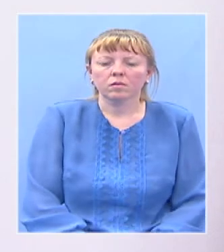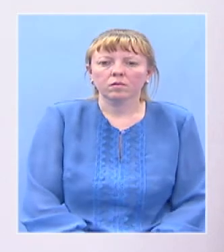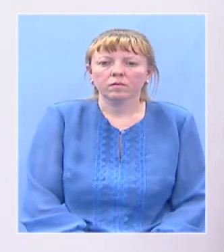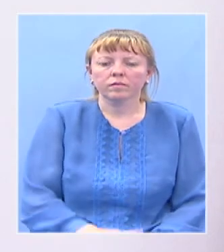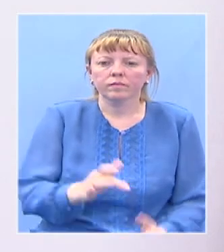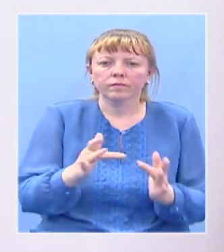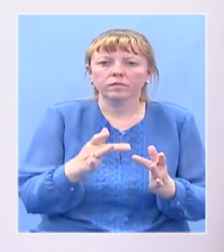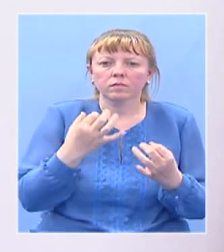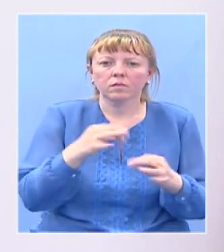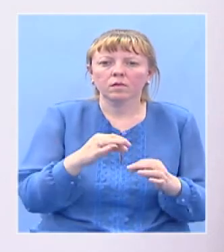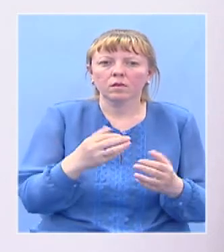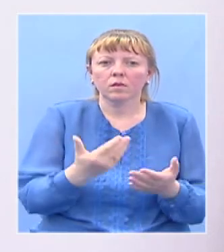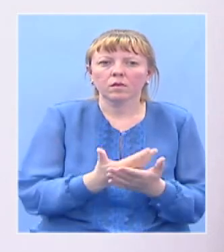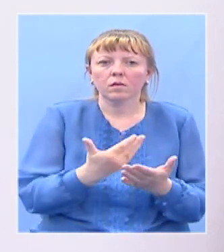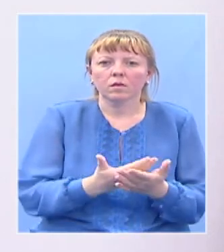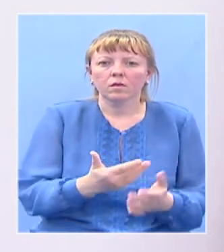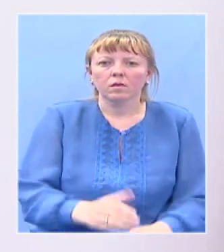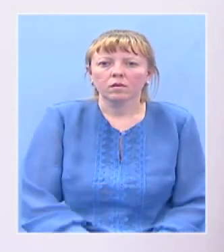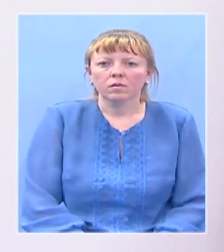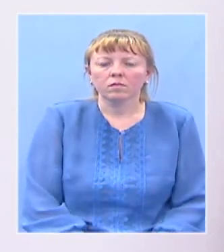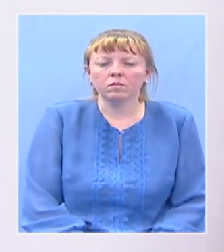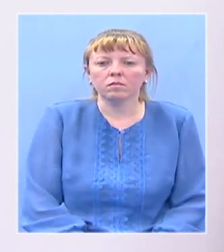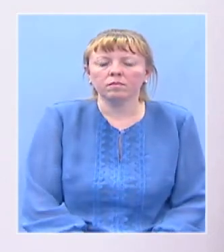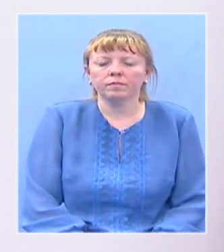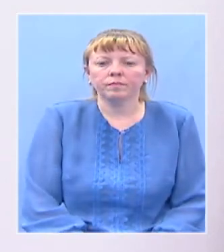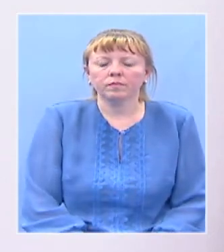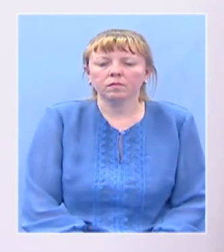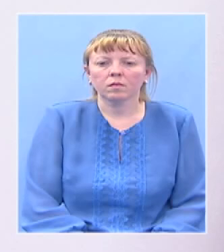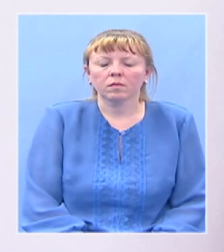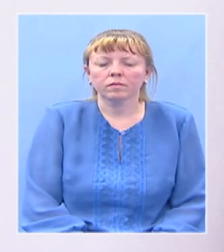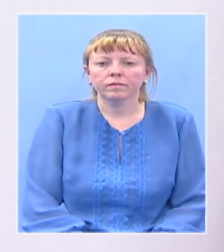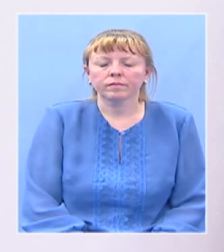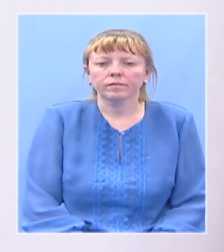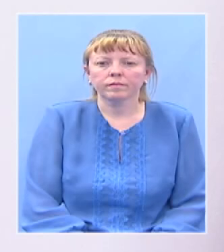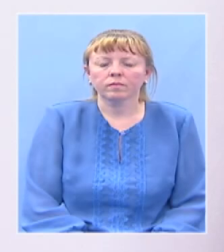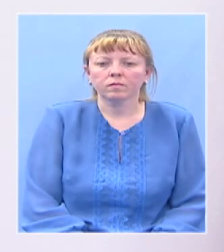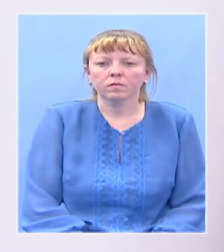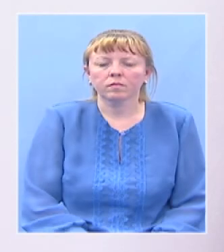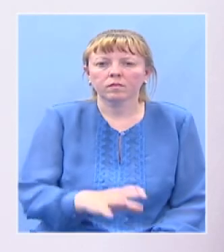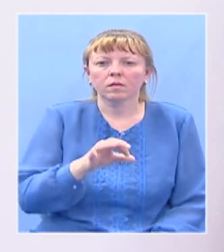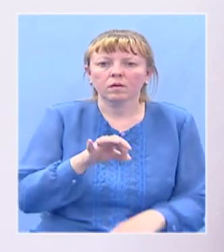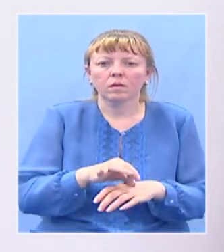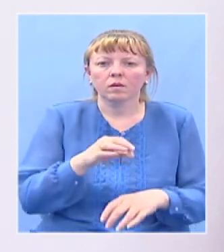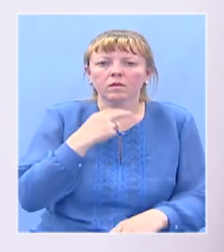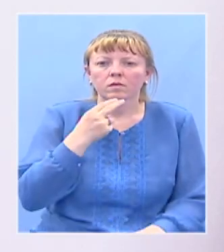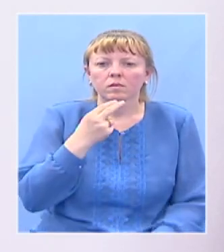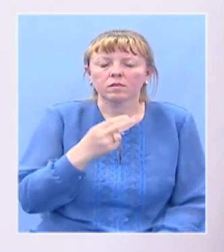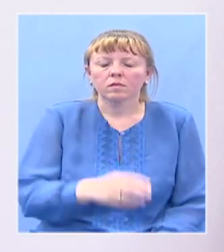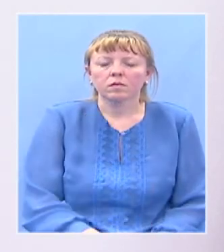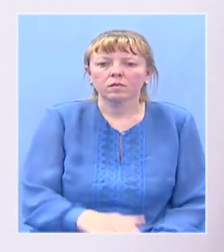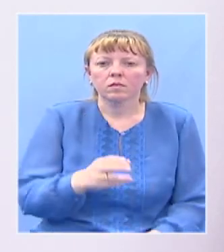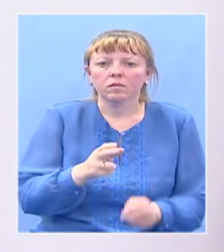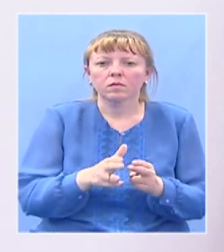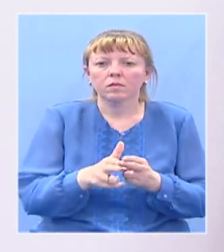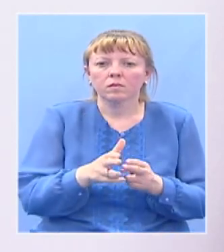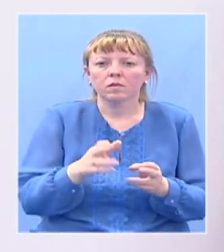онлайн режиме передаёт данные Ээ это не только на постах транспортного контроля и при проведении контрольных мероприятий на железнодорожном